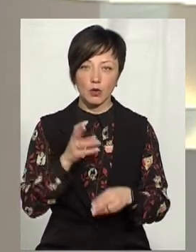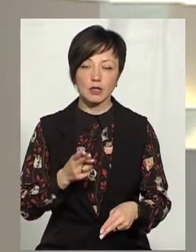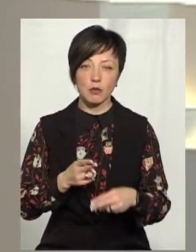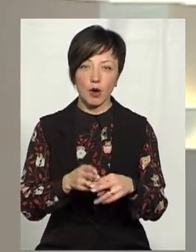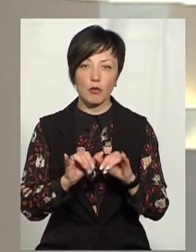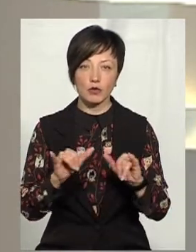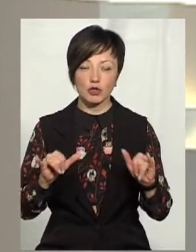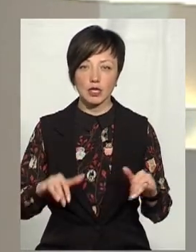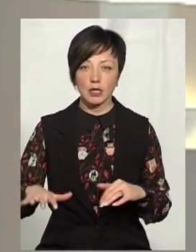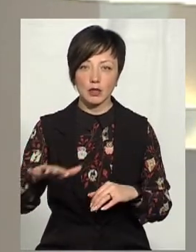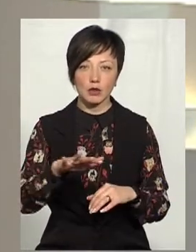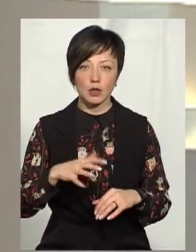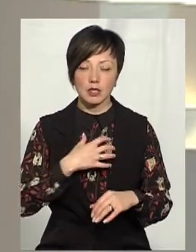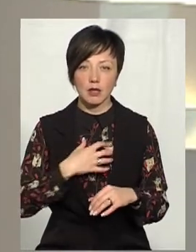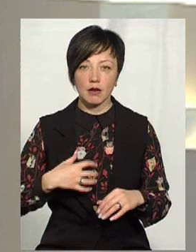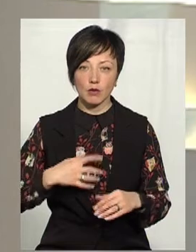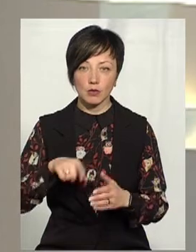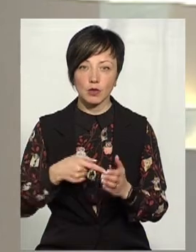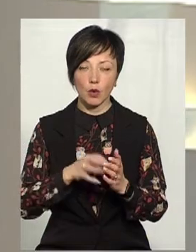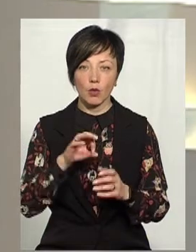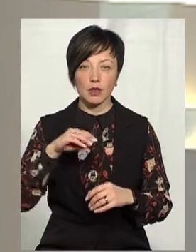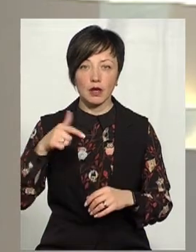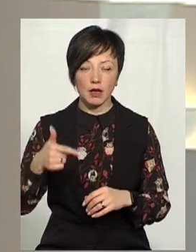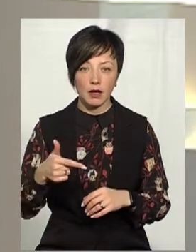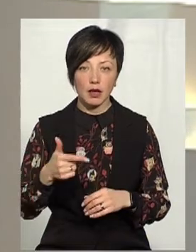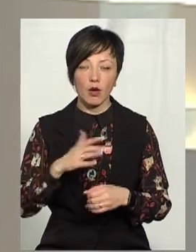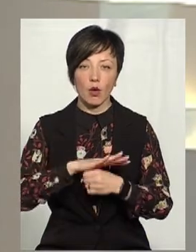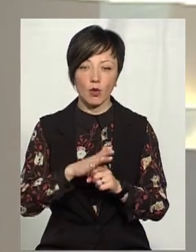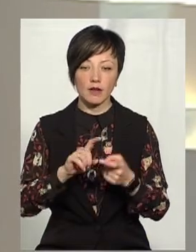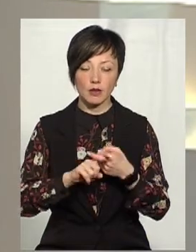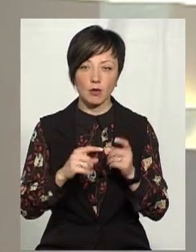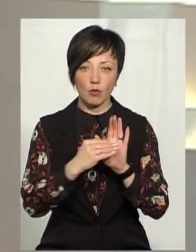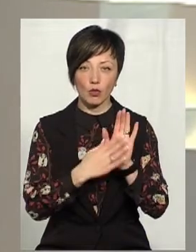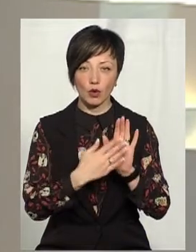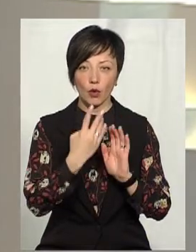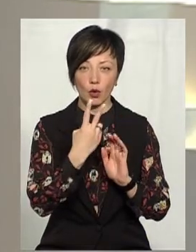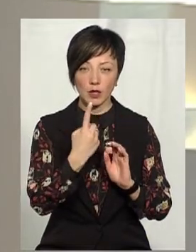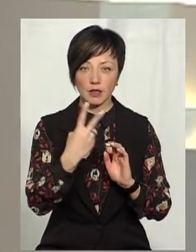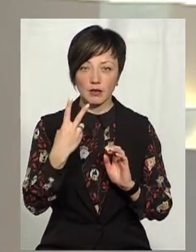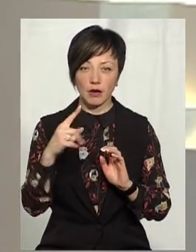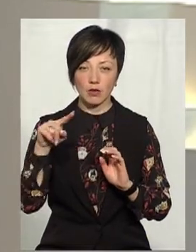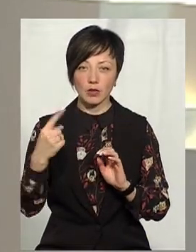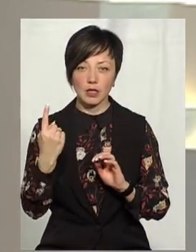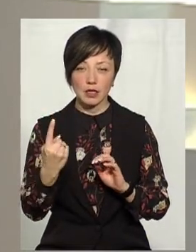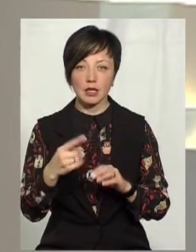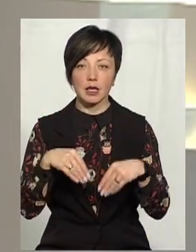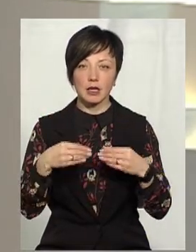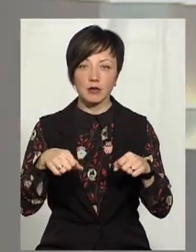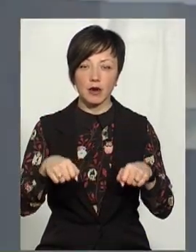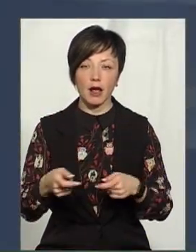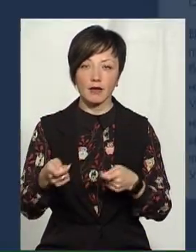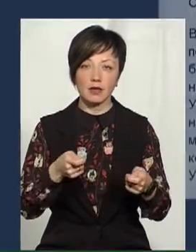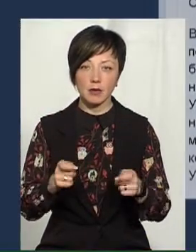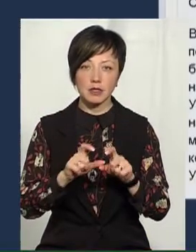запобігання поширенню на території Славутської міської ОТГ коронавірусу є такий пункт 1.2.1 – надати право керівникам закладів дошкільної